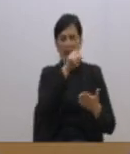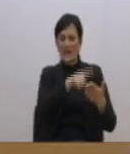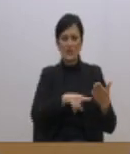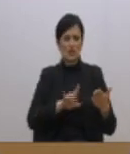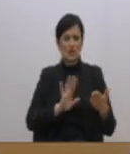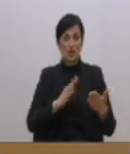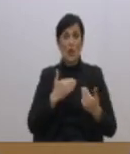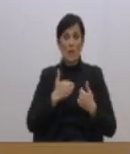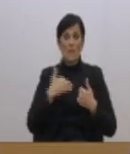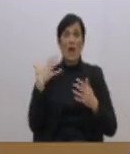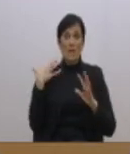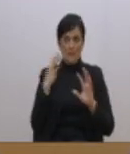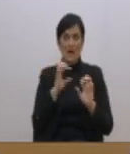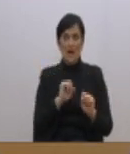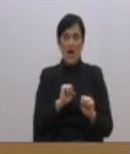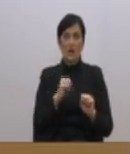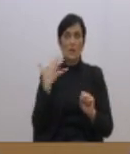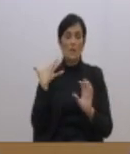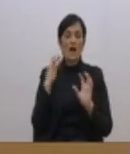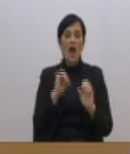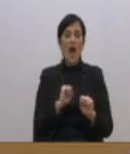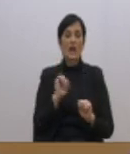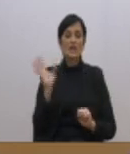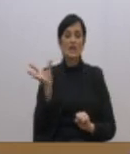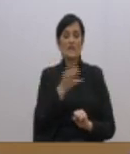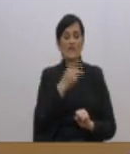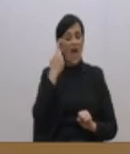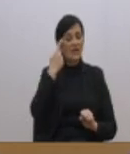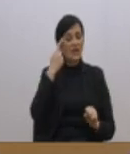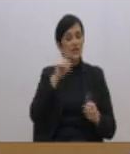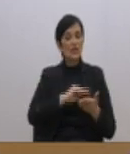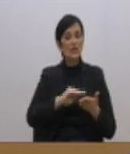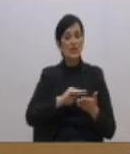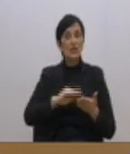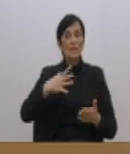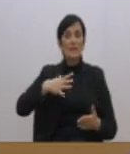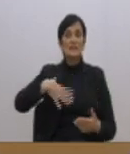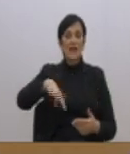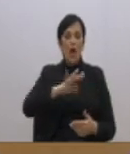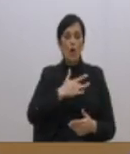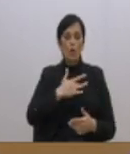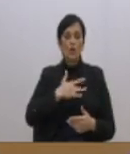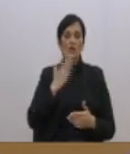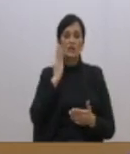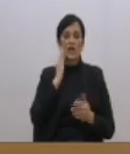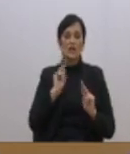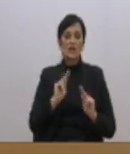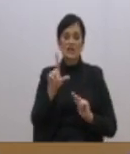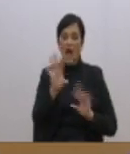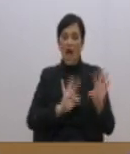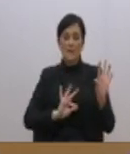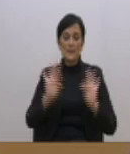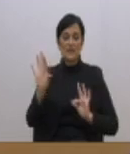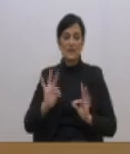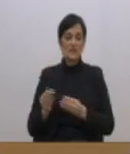მე მხარს დაუჭერ და მხარს უჭერ ყველა იმ ინიციატივას, რომელიც საქართველოში გულისხმობს ნაფიცი მსაჯულების